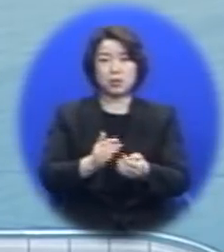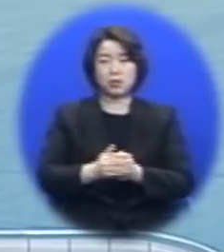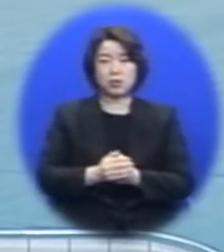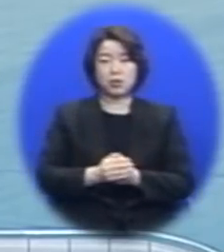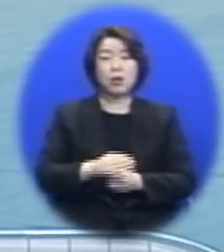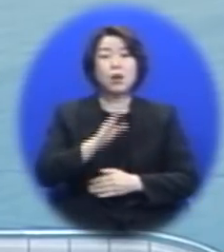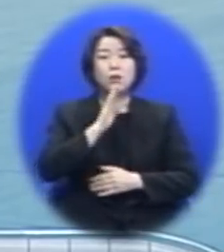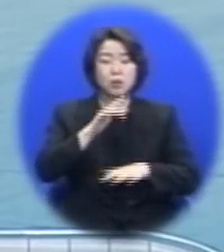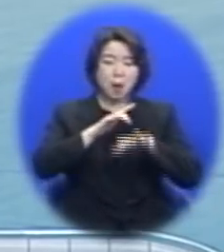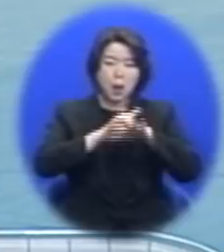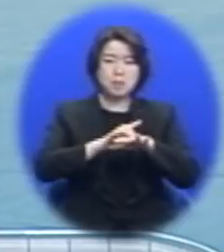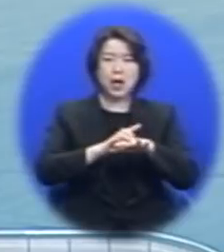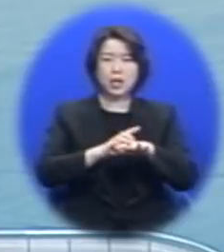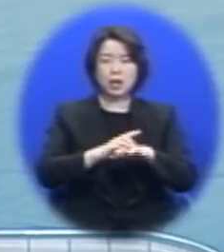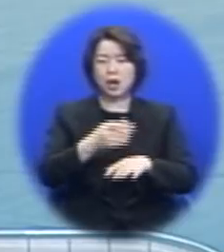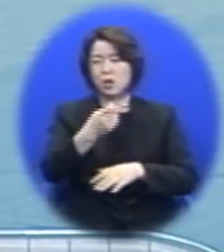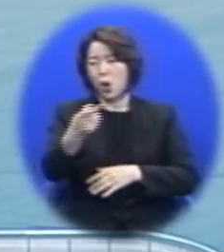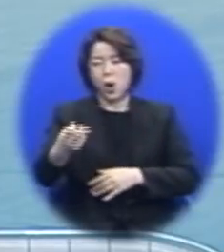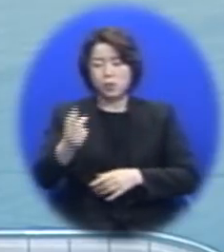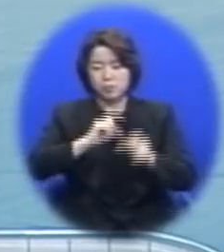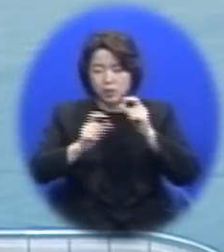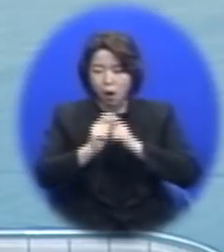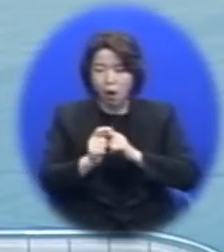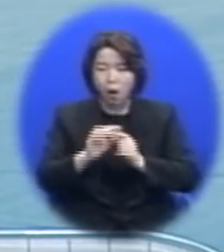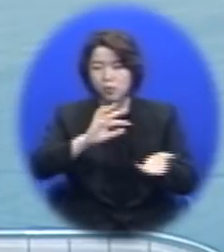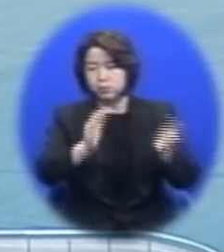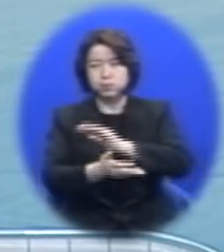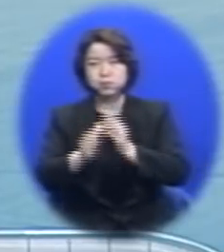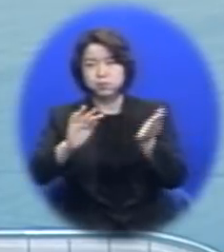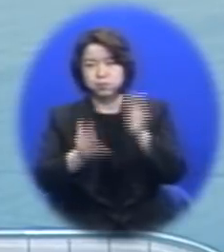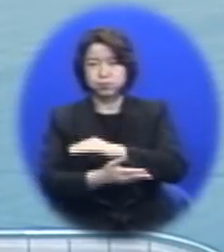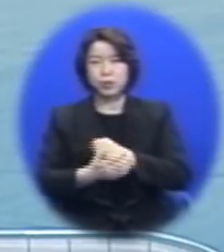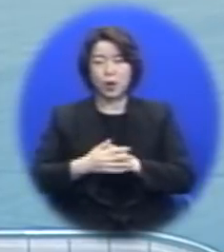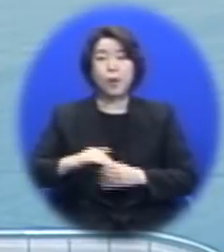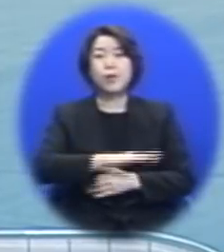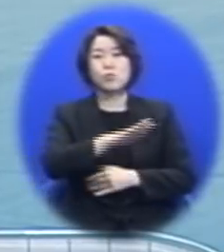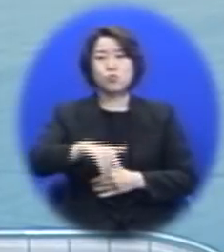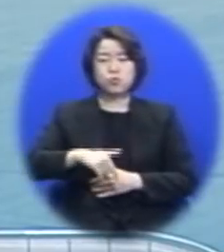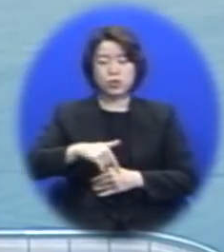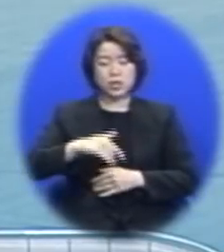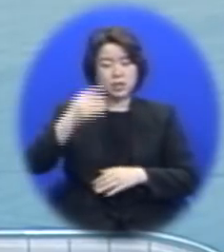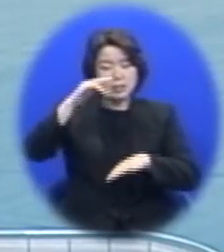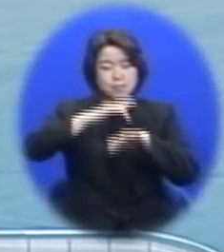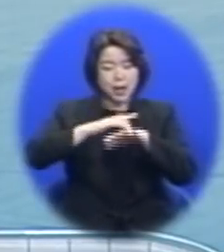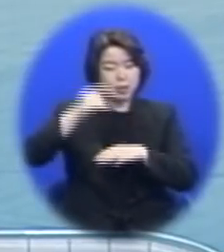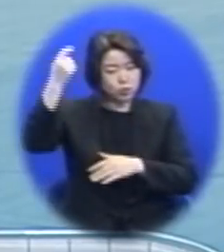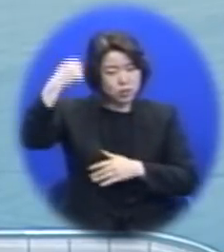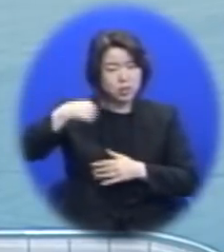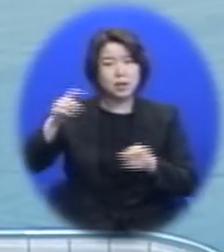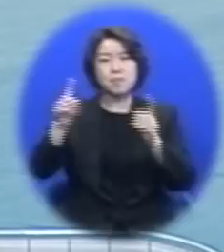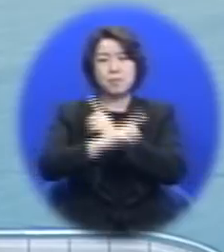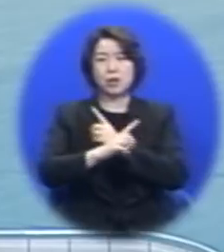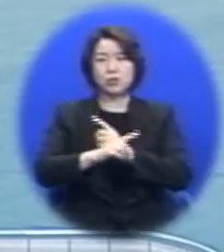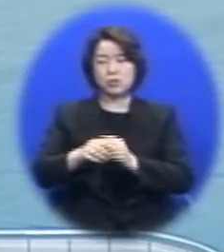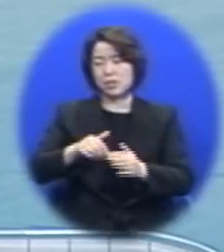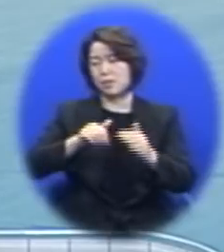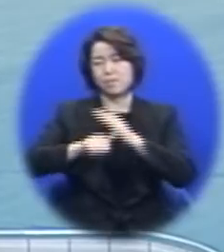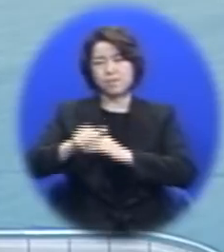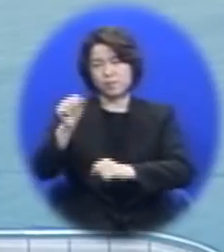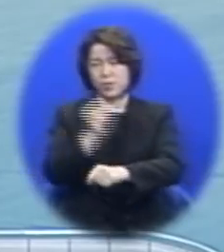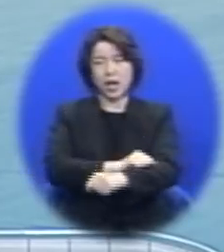그러면 마귀가 12번도 뒤집어요. 마귀는요, 우리 느낌 바꾸내는데 선수예요. 기도의